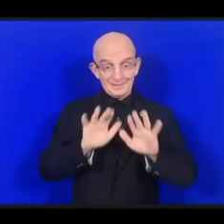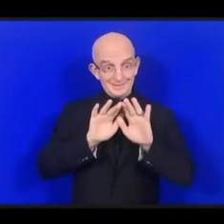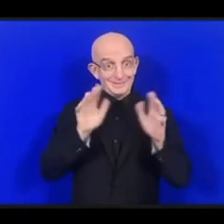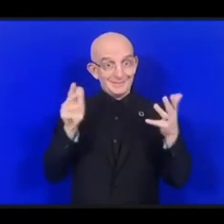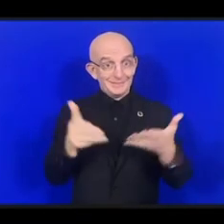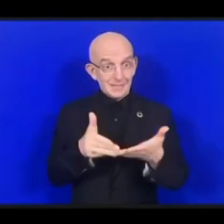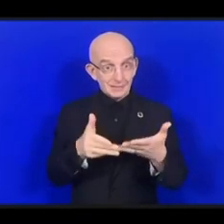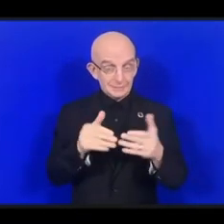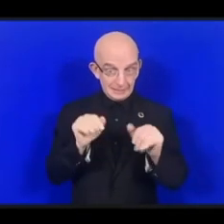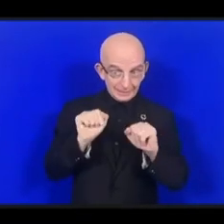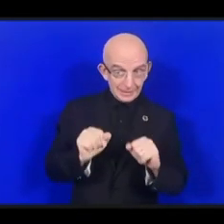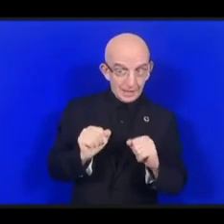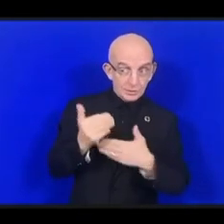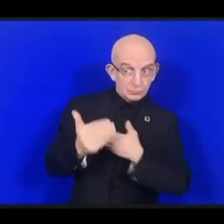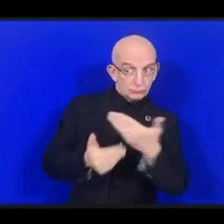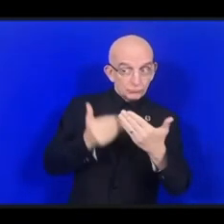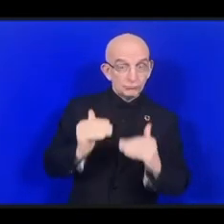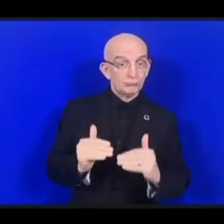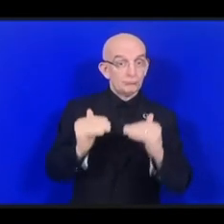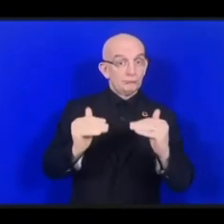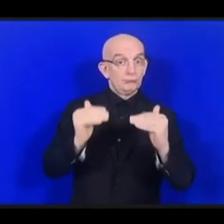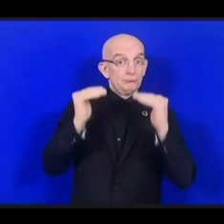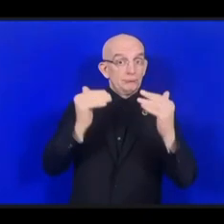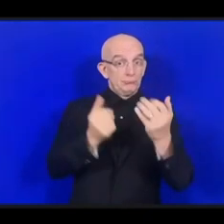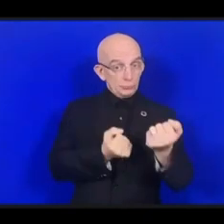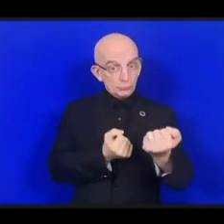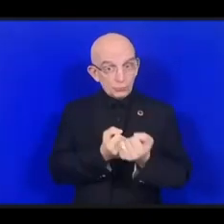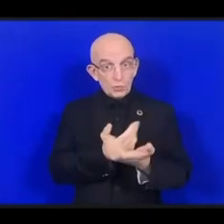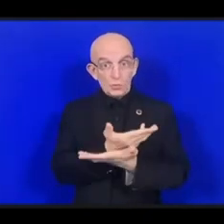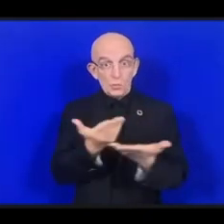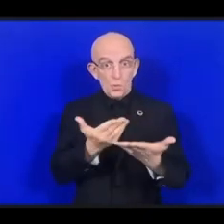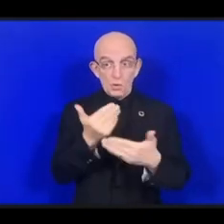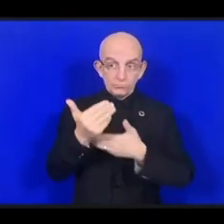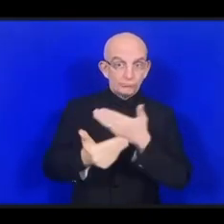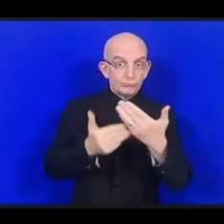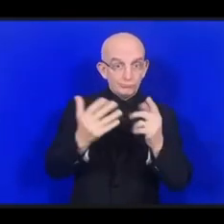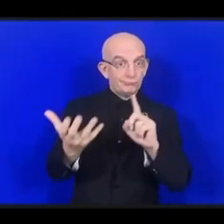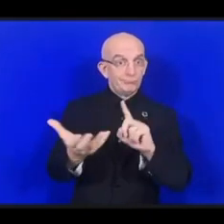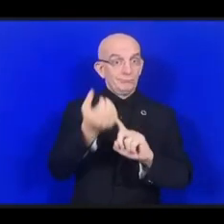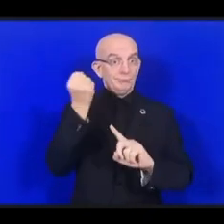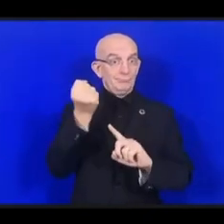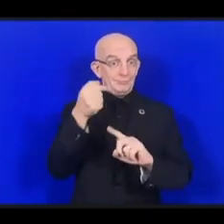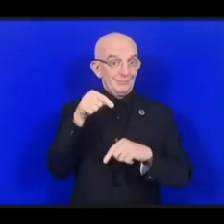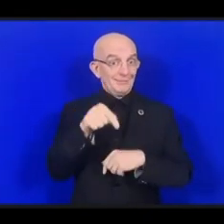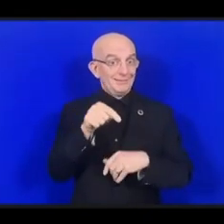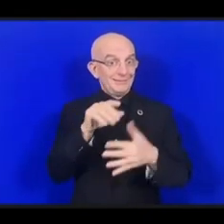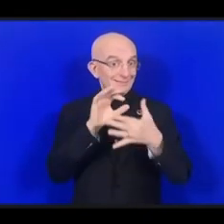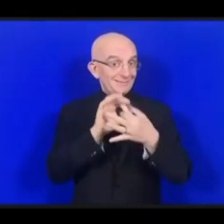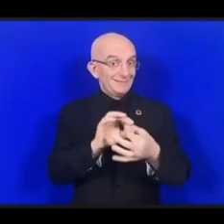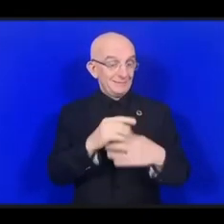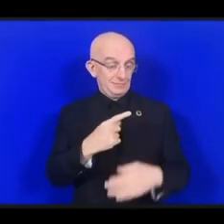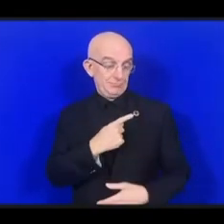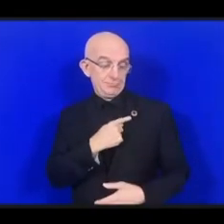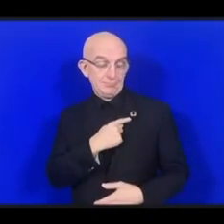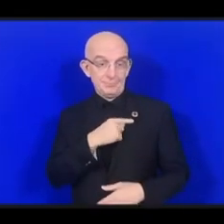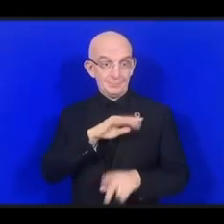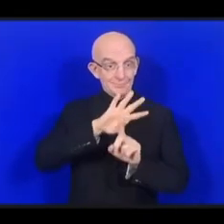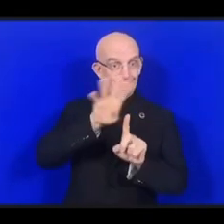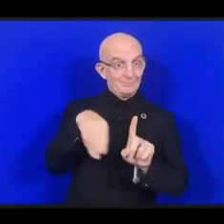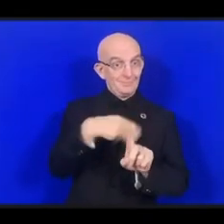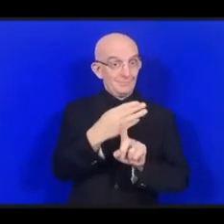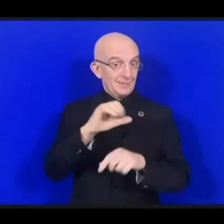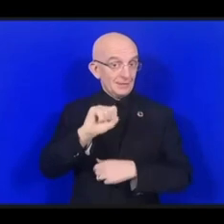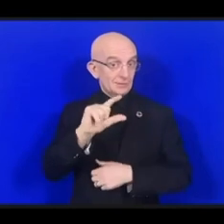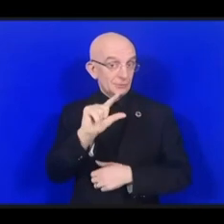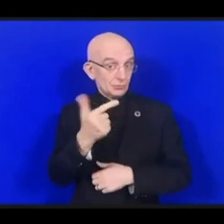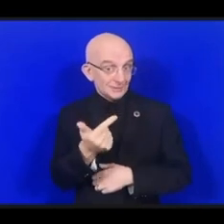个加速可持续发展目标的实现 ？IGF 如何最好的支持全球数字契约和未来峰